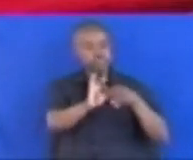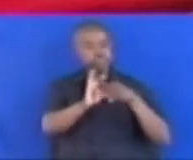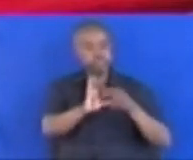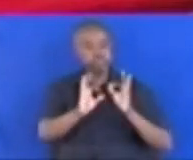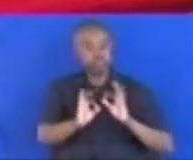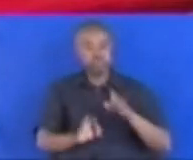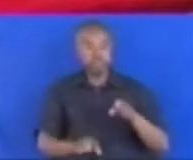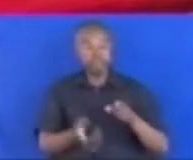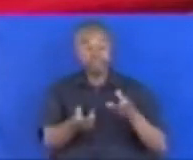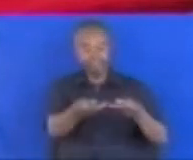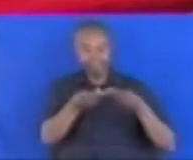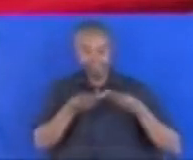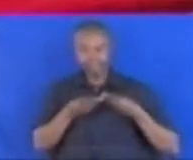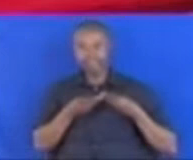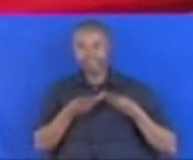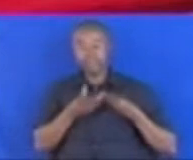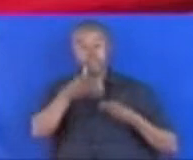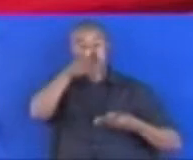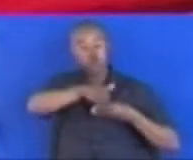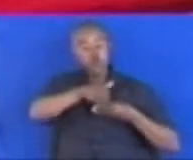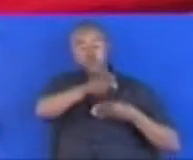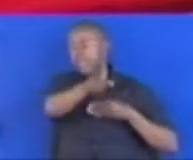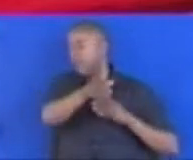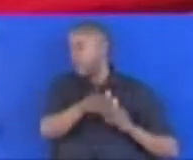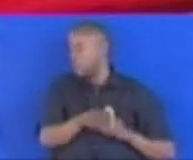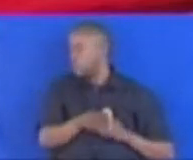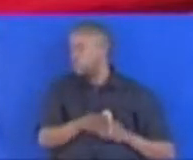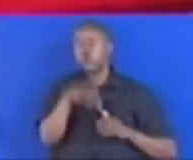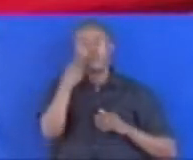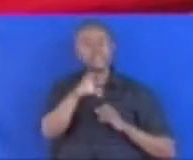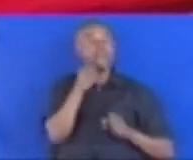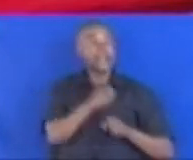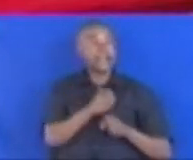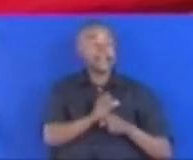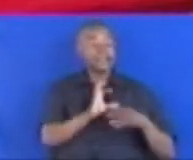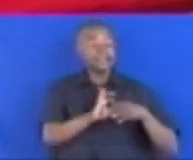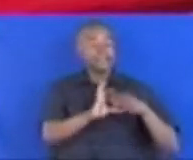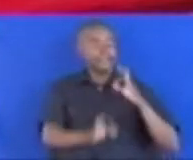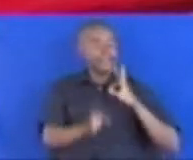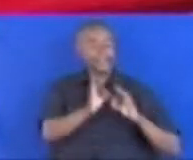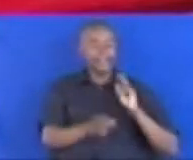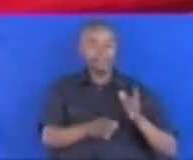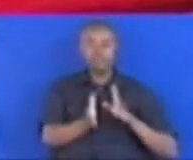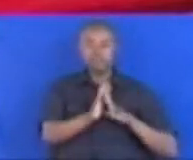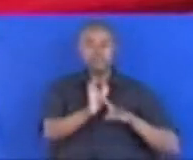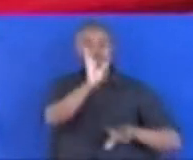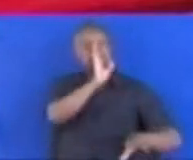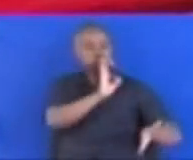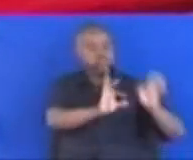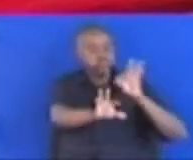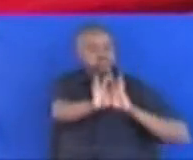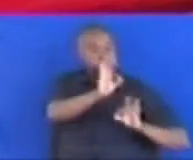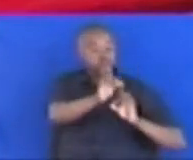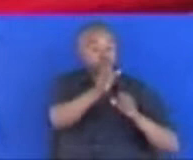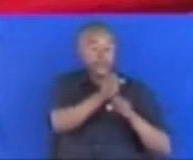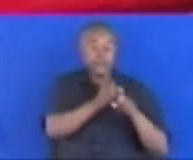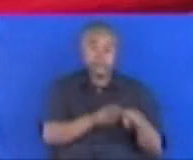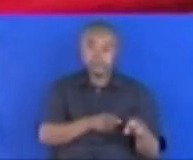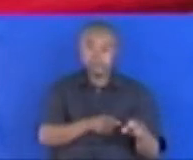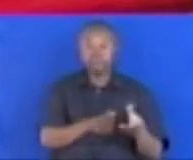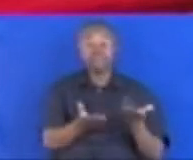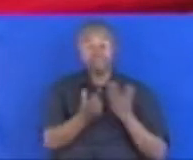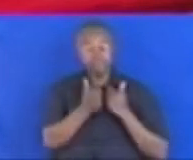wanaotoa ambao wananipa. Wajumbe hawa ni wachapakazi na wameshiriki kikamilifu katika uchambuzi wa bajeti na